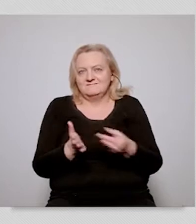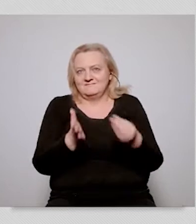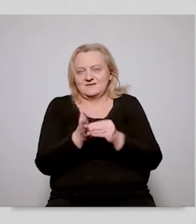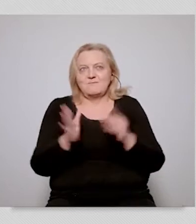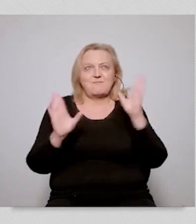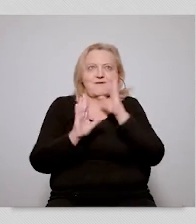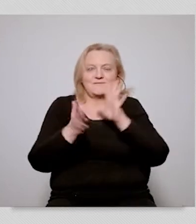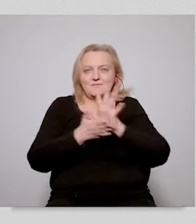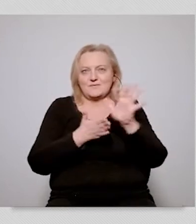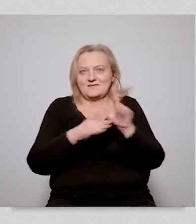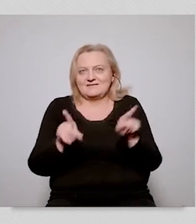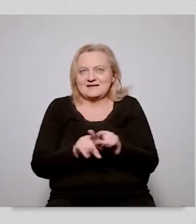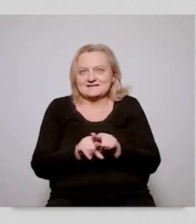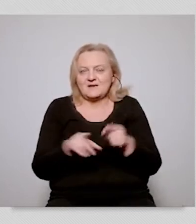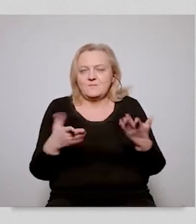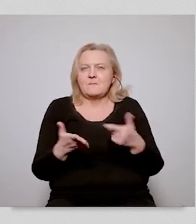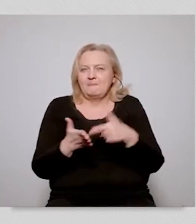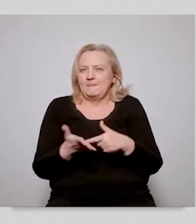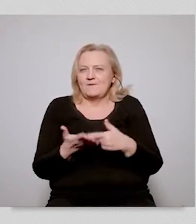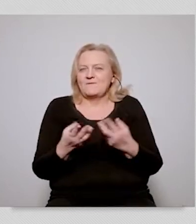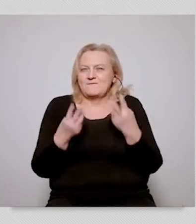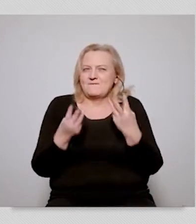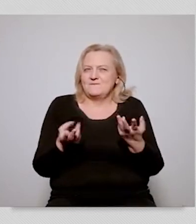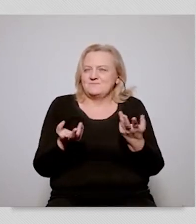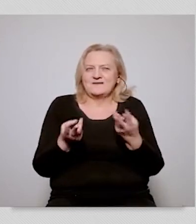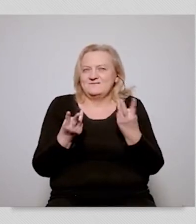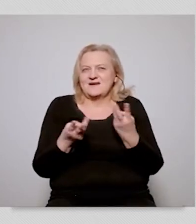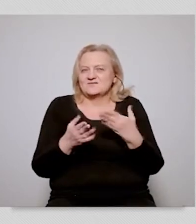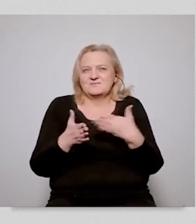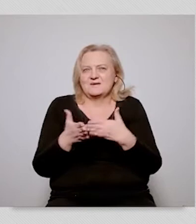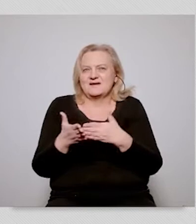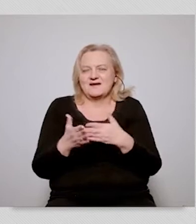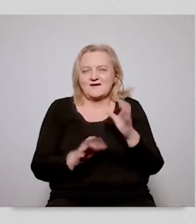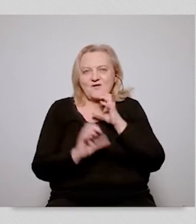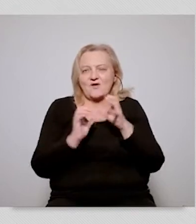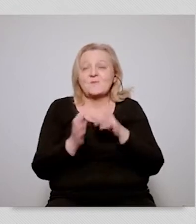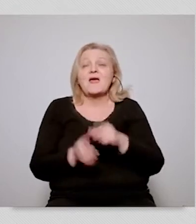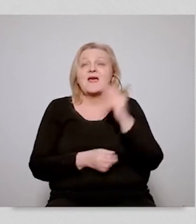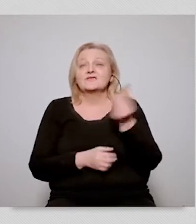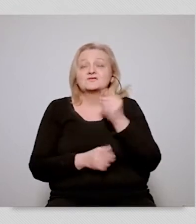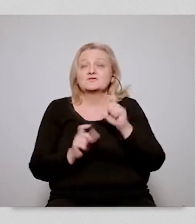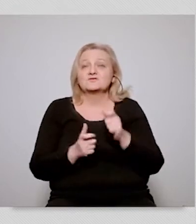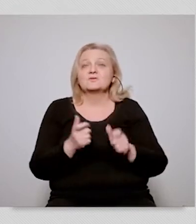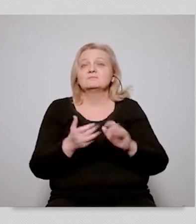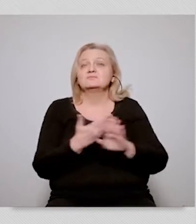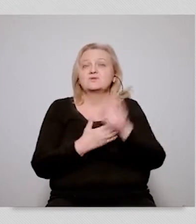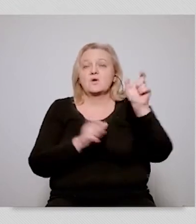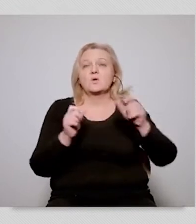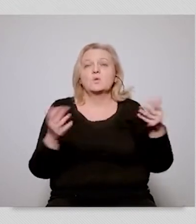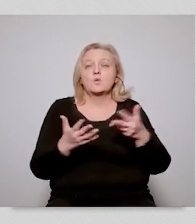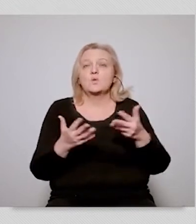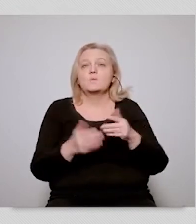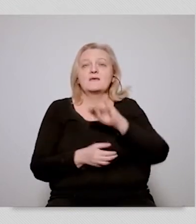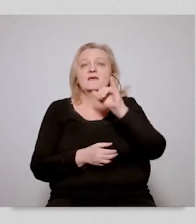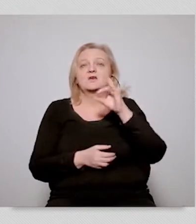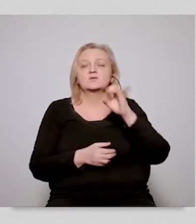tego. I tu jest jakaś, jakaś, jakaś istotna taka bariera komunikacyjna, przy czym, co z kolei, przedstawiciele klubu jagiemińskiego